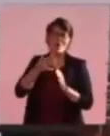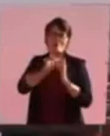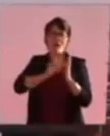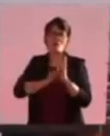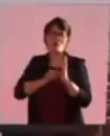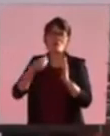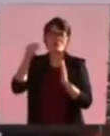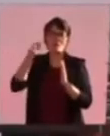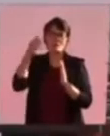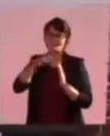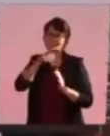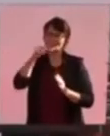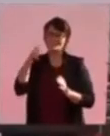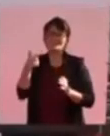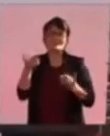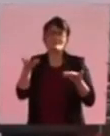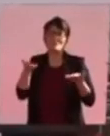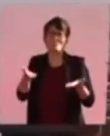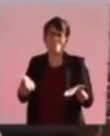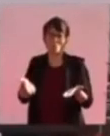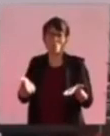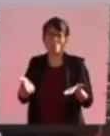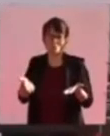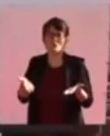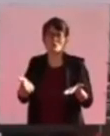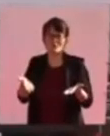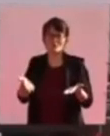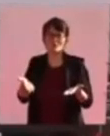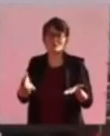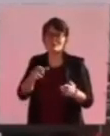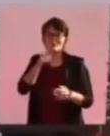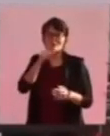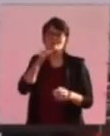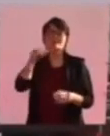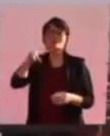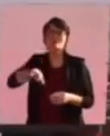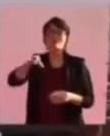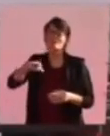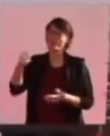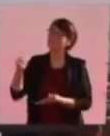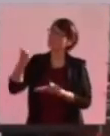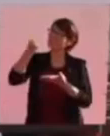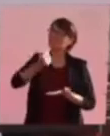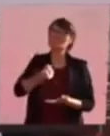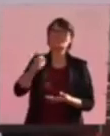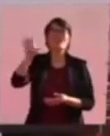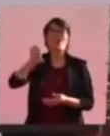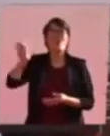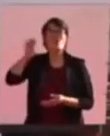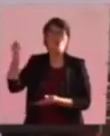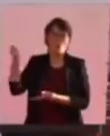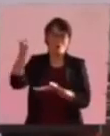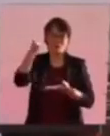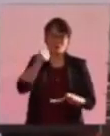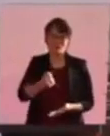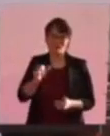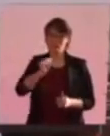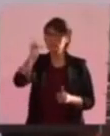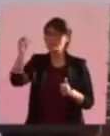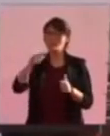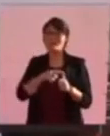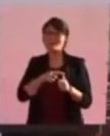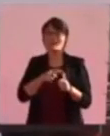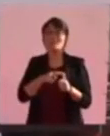e per i quali debbono rendersi disponibili le risorse dell'unione europea il primo degli interventi e la